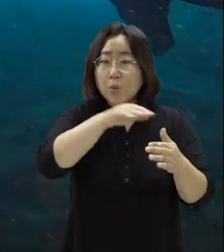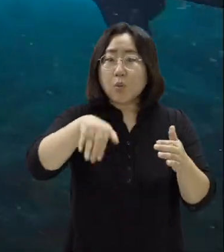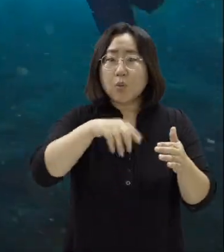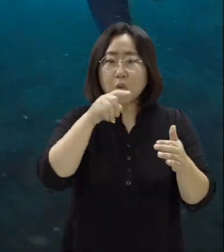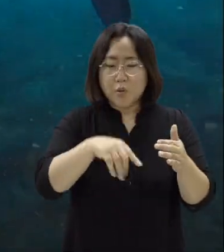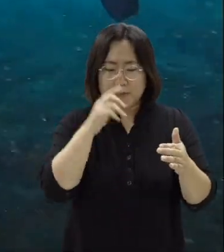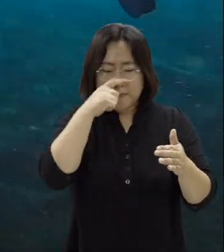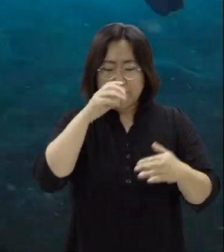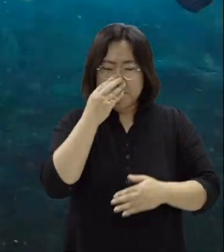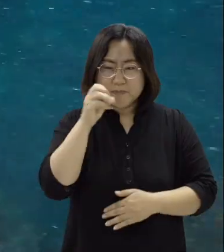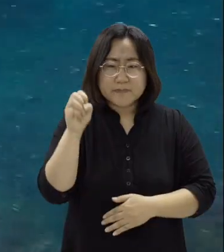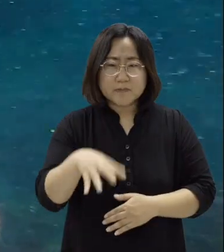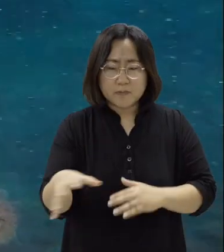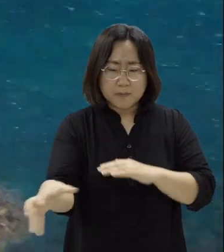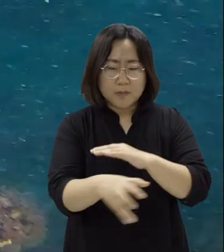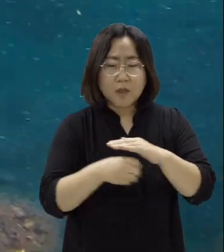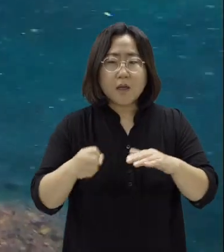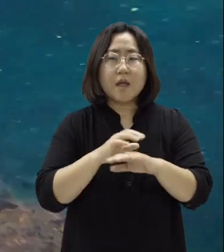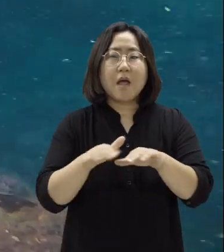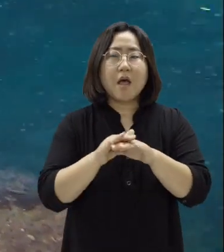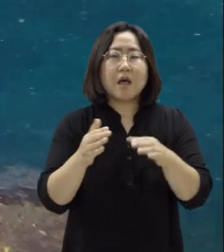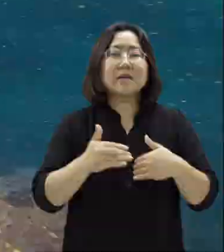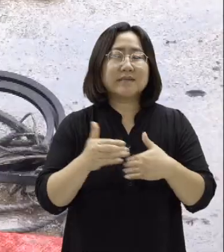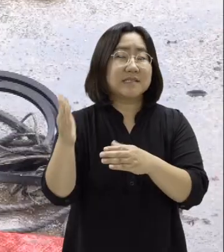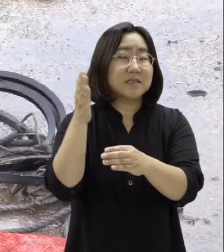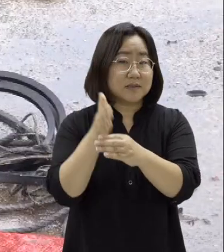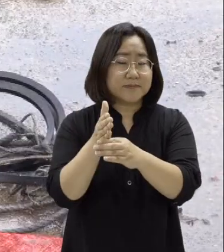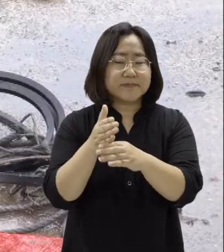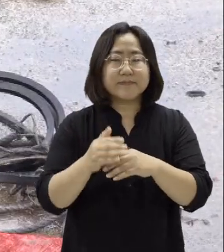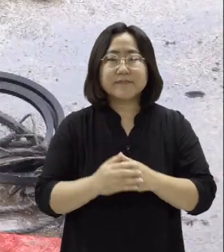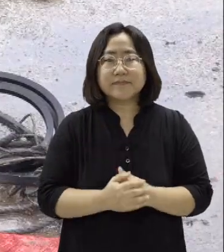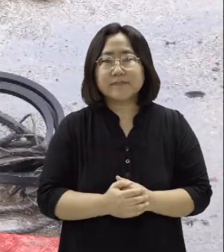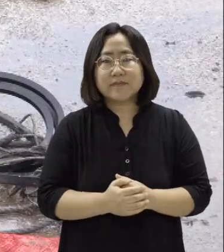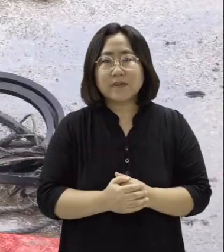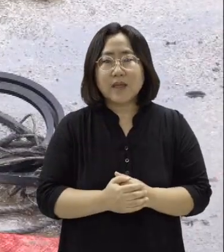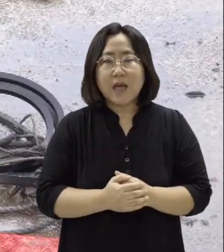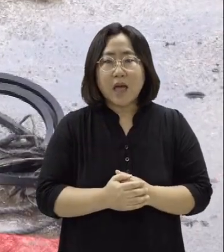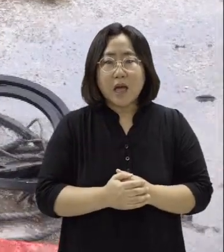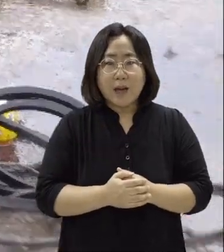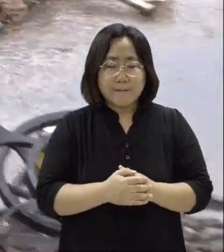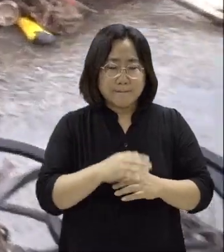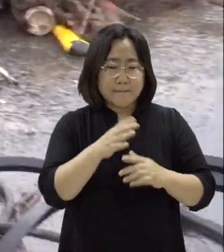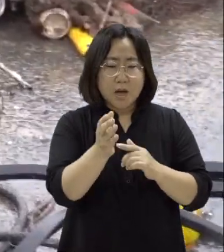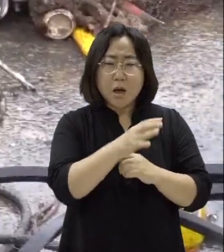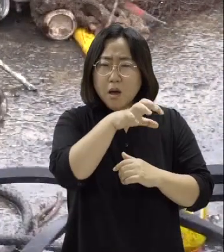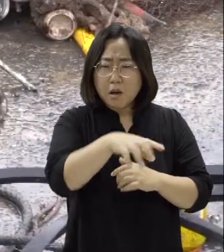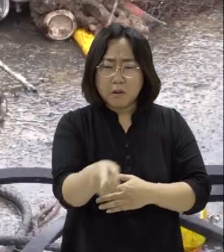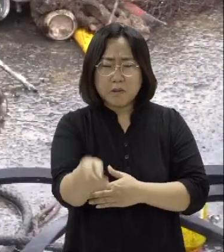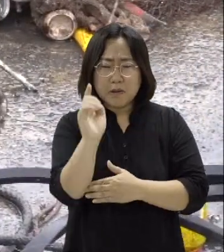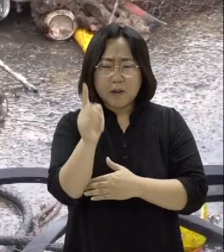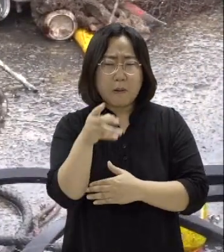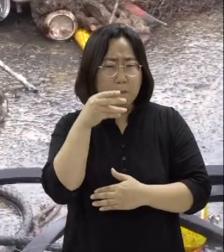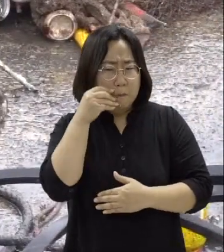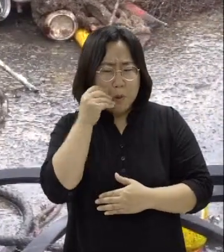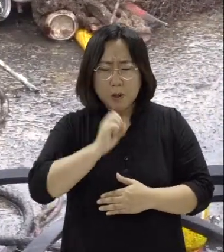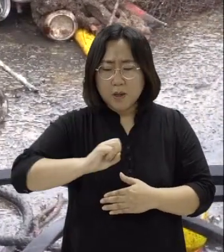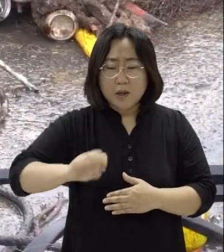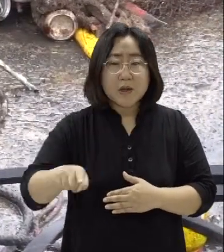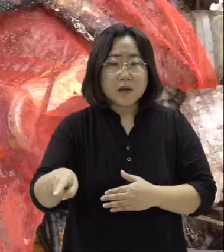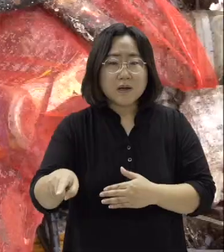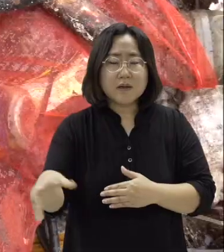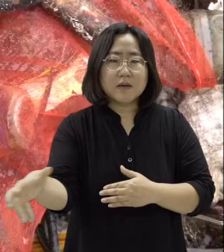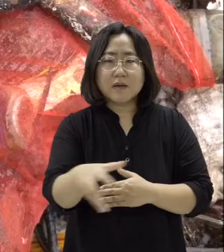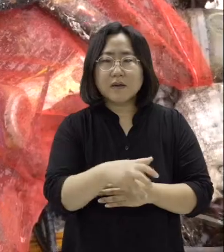수중해양 쓰레기 수거화 처리를 진행하고 있는데요. 마을 어장과 낙치터에 방치되거나 버려진 해양